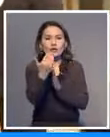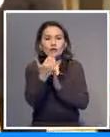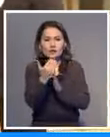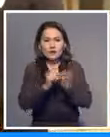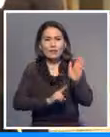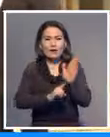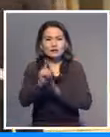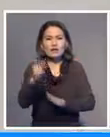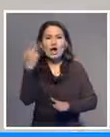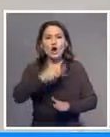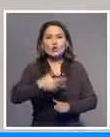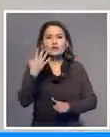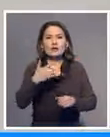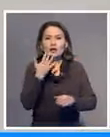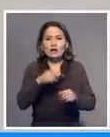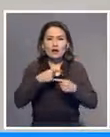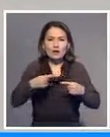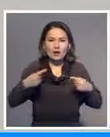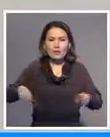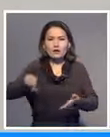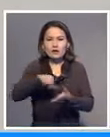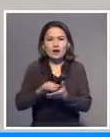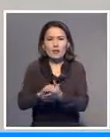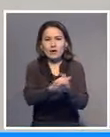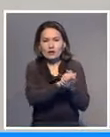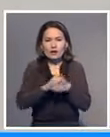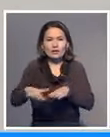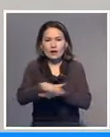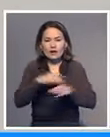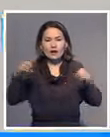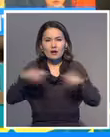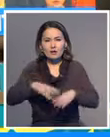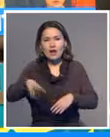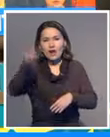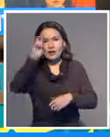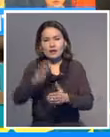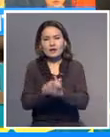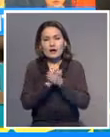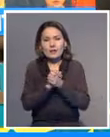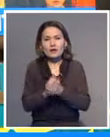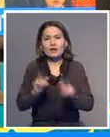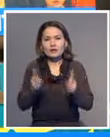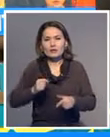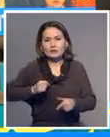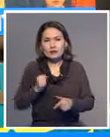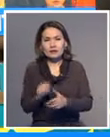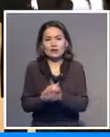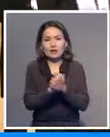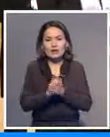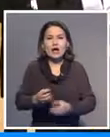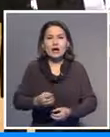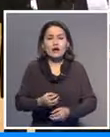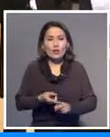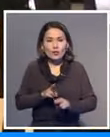тиісінше ұлықтады. Өңірдегі 35 түрлі ұлт пен ұлыстың өкілдері толықтай жиналды. Елдегі берекелі бірлік пен ұйысқан